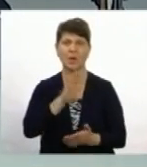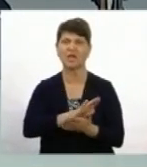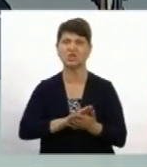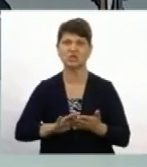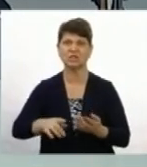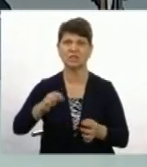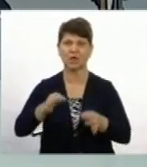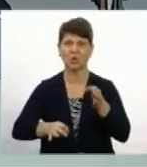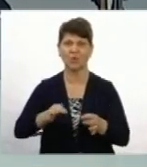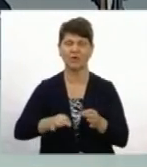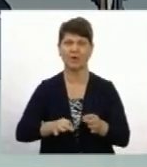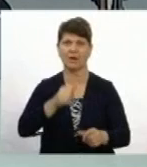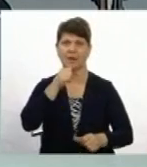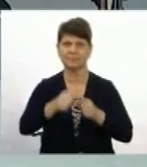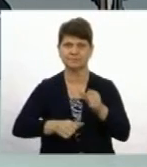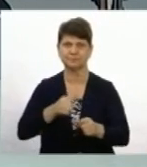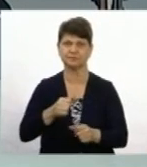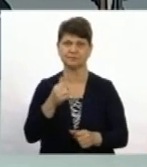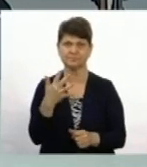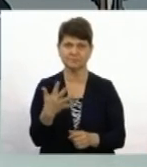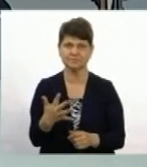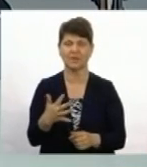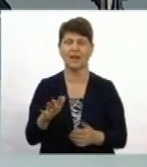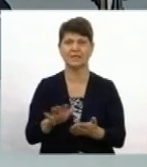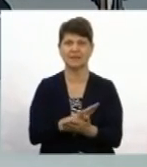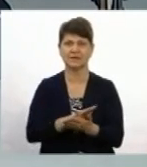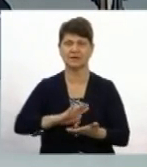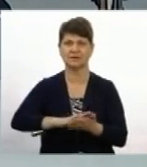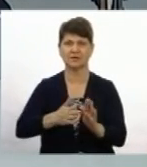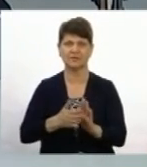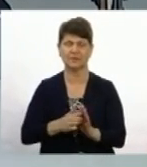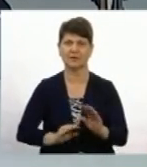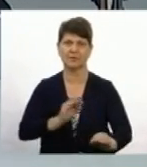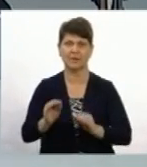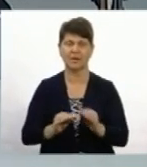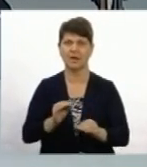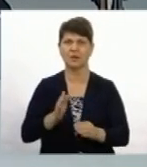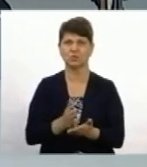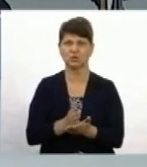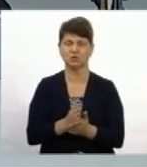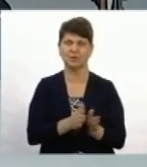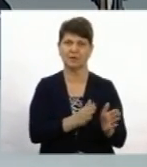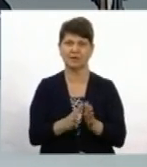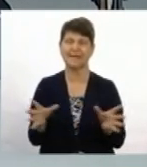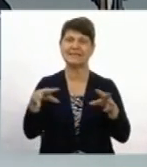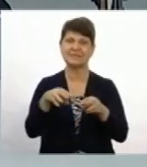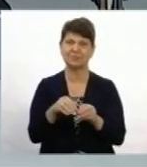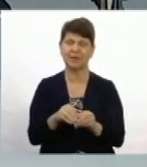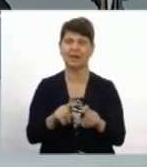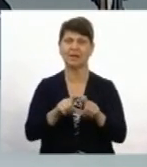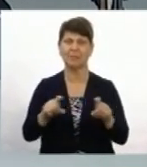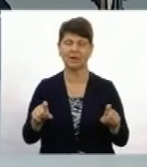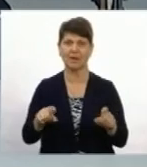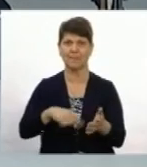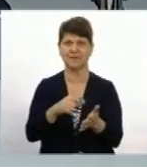п'ятий рік поспіль проводить відділ з благоустрою та санітарного стану міста Служби правопорядку спільно з Департаментом благоустрою